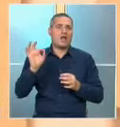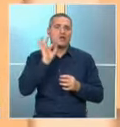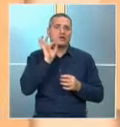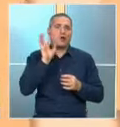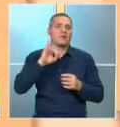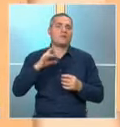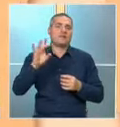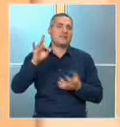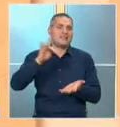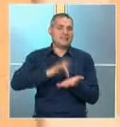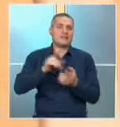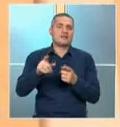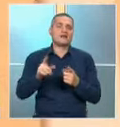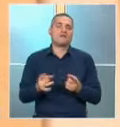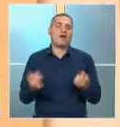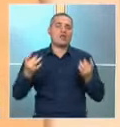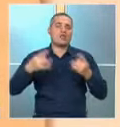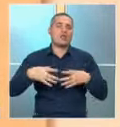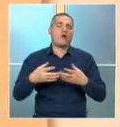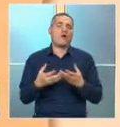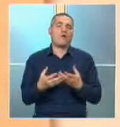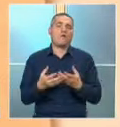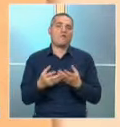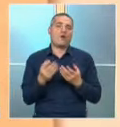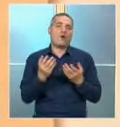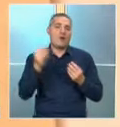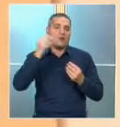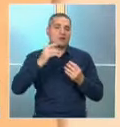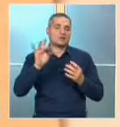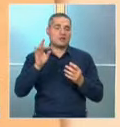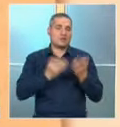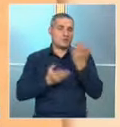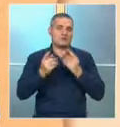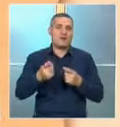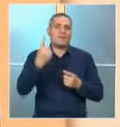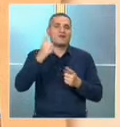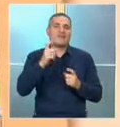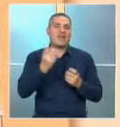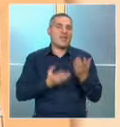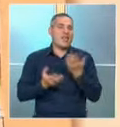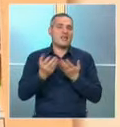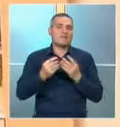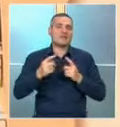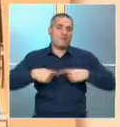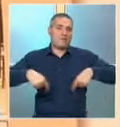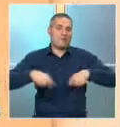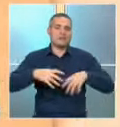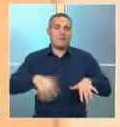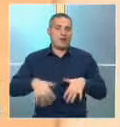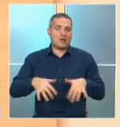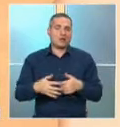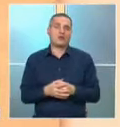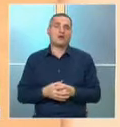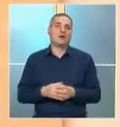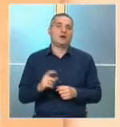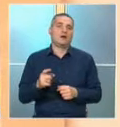център на това ново българско училище, първо средно училище, т.е. това е първата гимназия на българите в областта Македония.